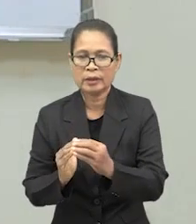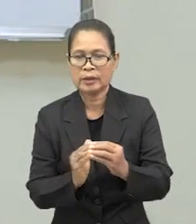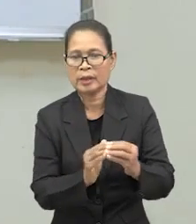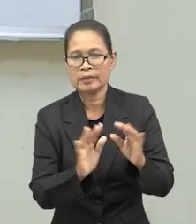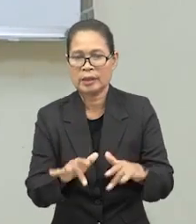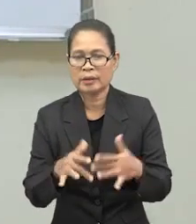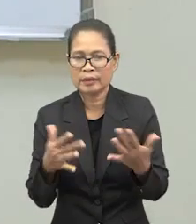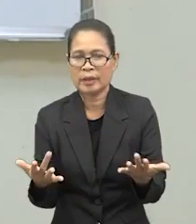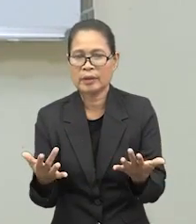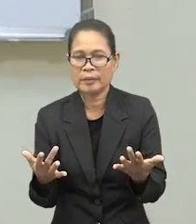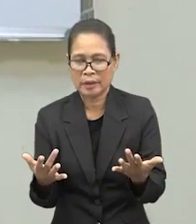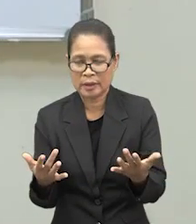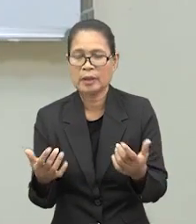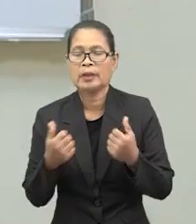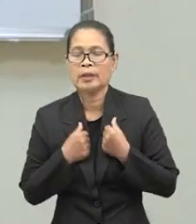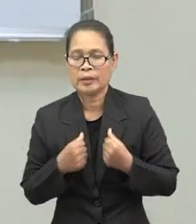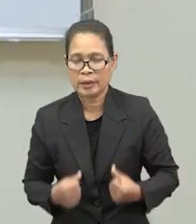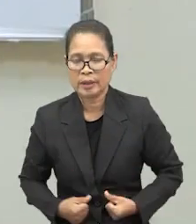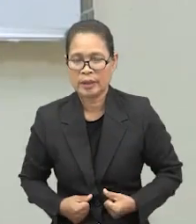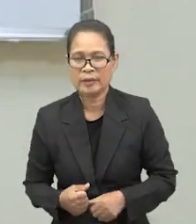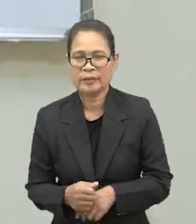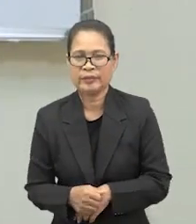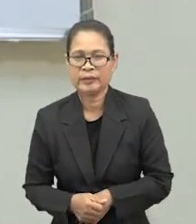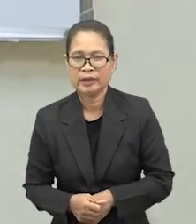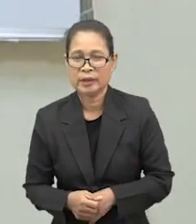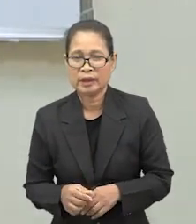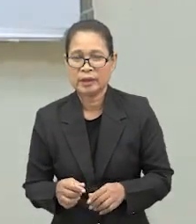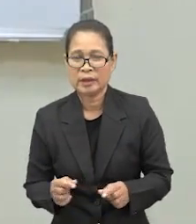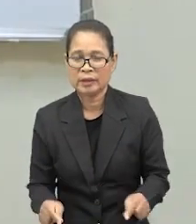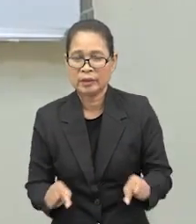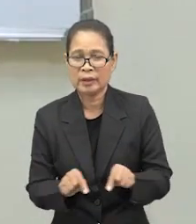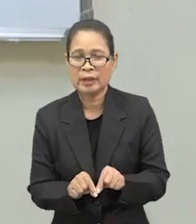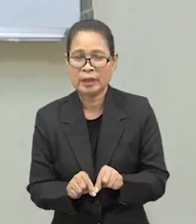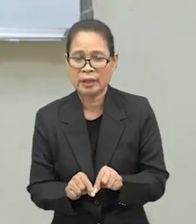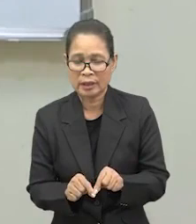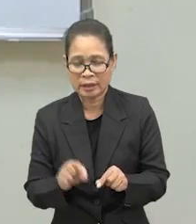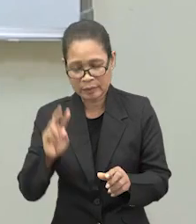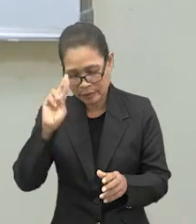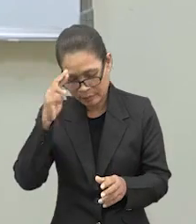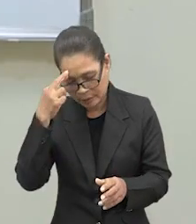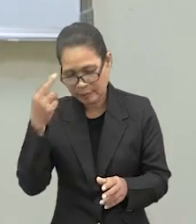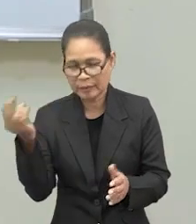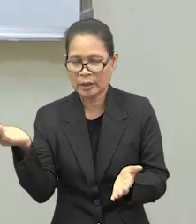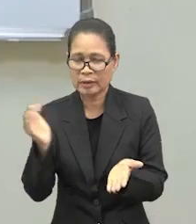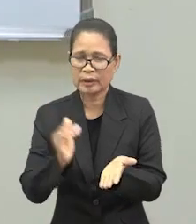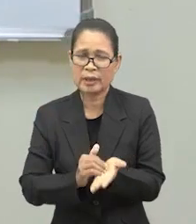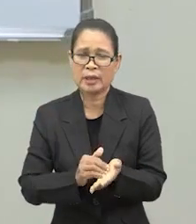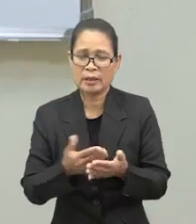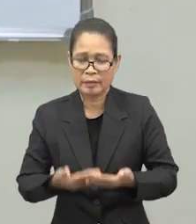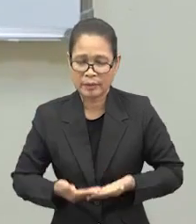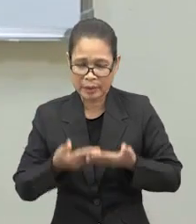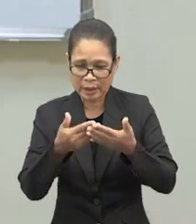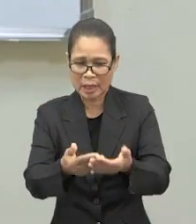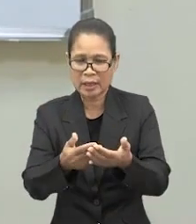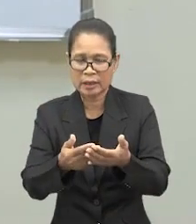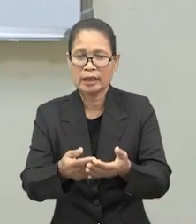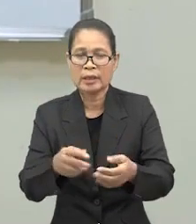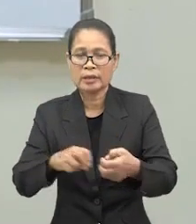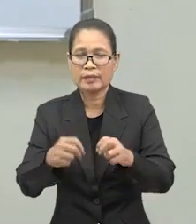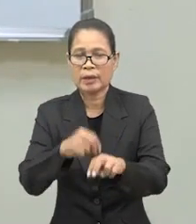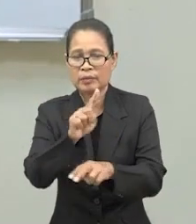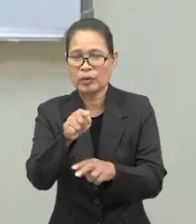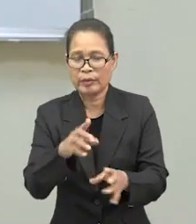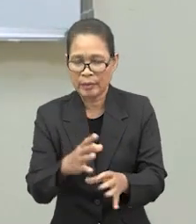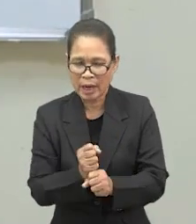hai xong sróp từ 8 than phép đại côn ruột nữ chẳng nè cứ luôn lực làng quýnh đâm bay